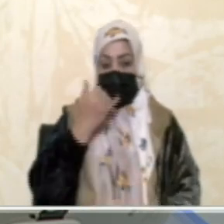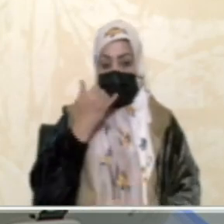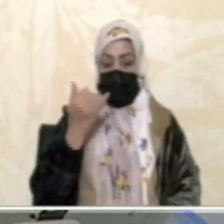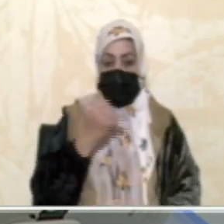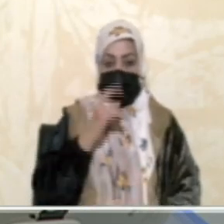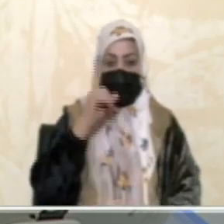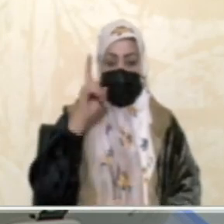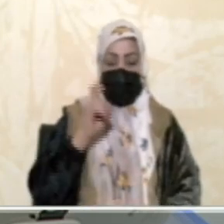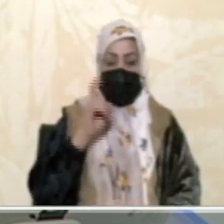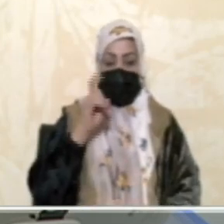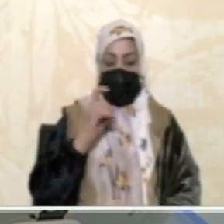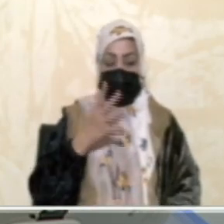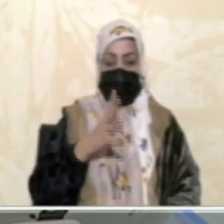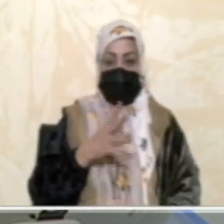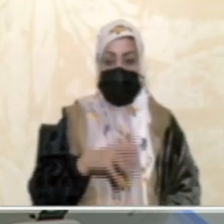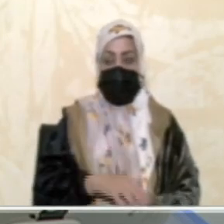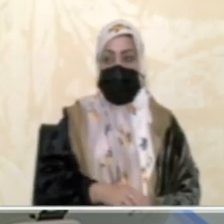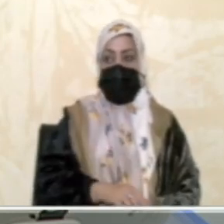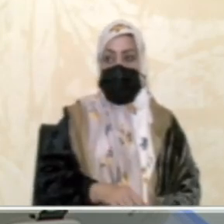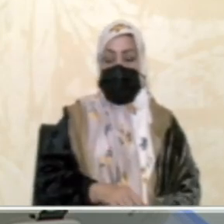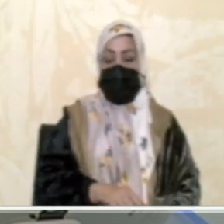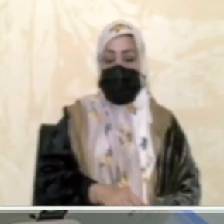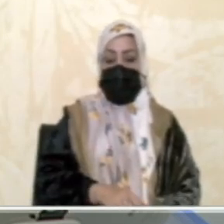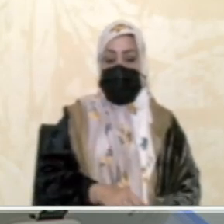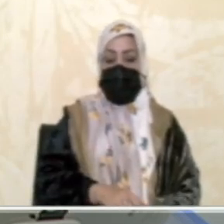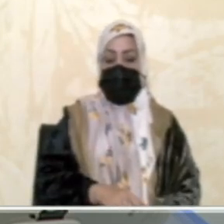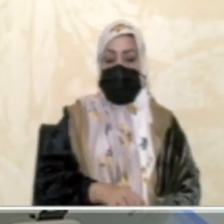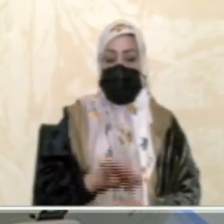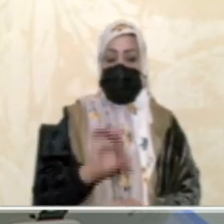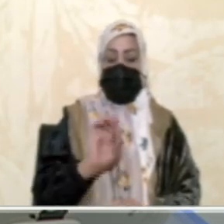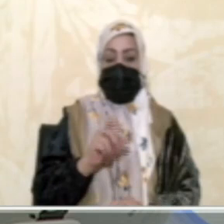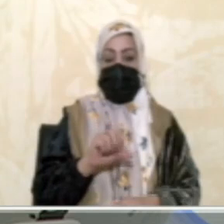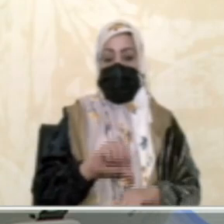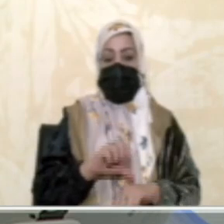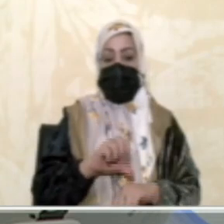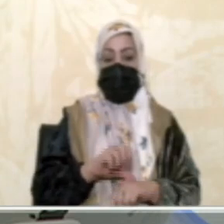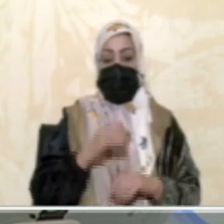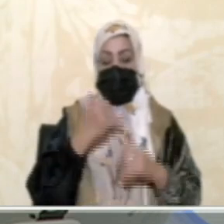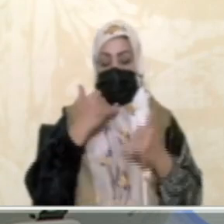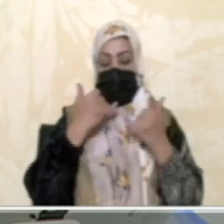محمد من طرابلس نعم يا محمد